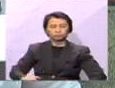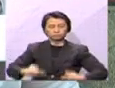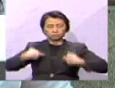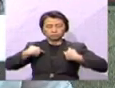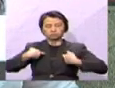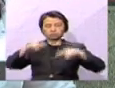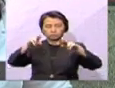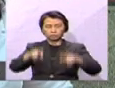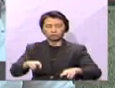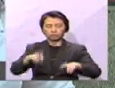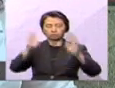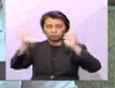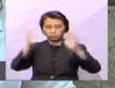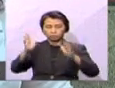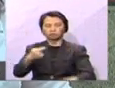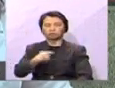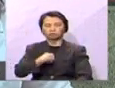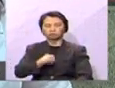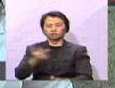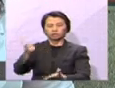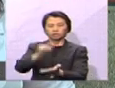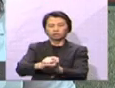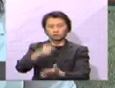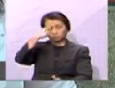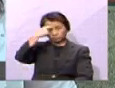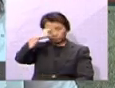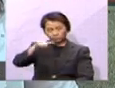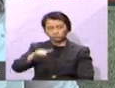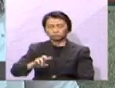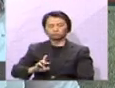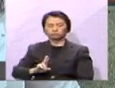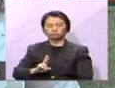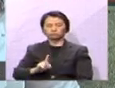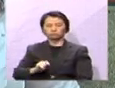Malaysia saya sini Melaporkan untuk berita